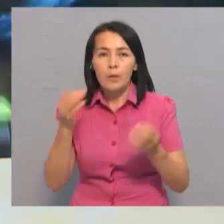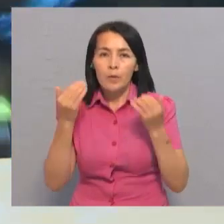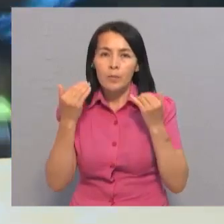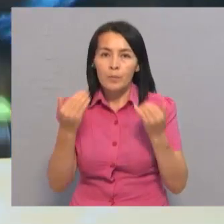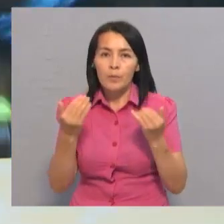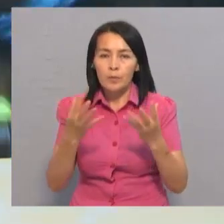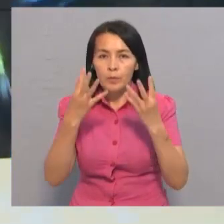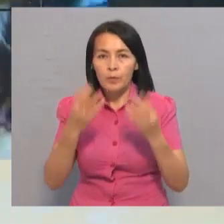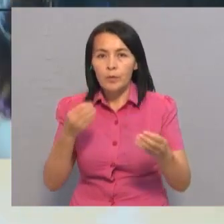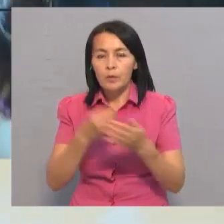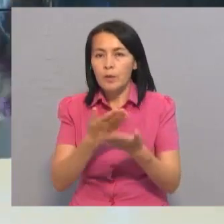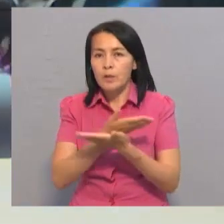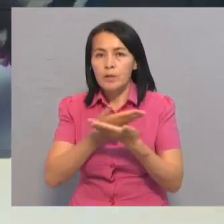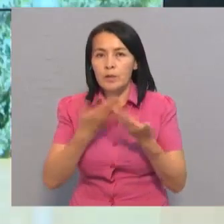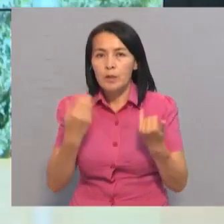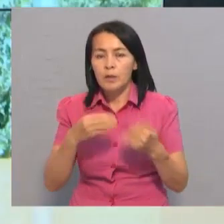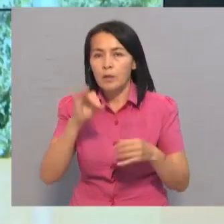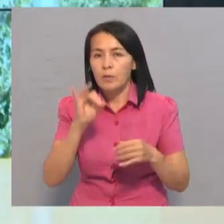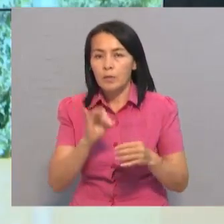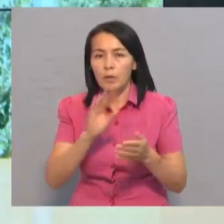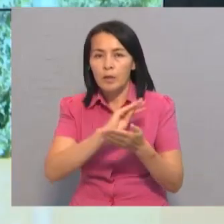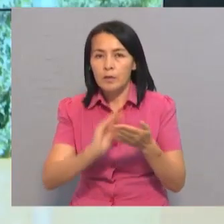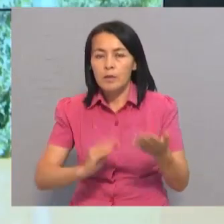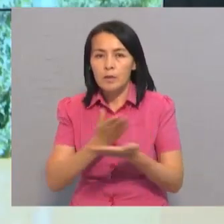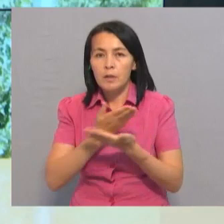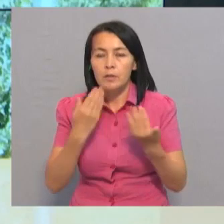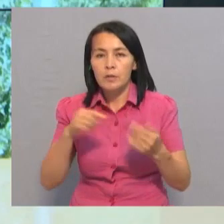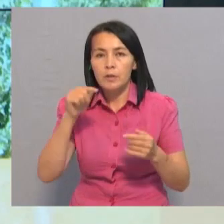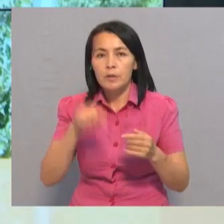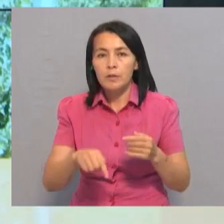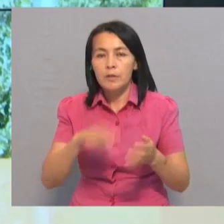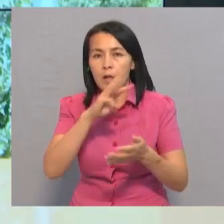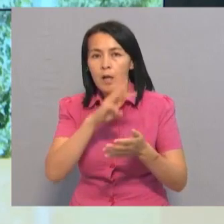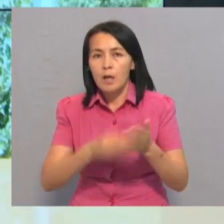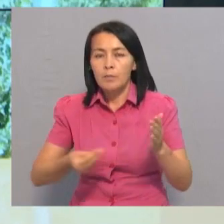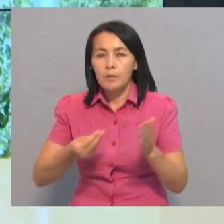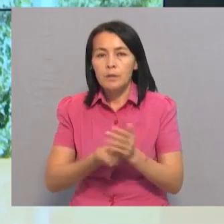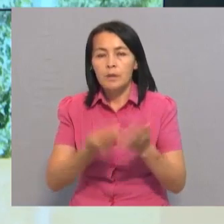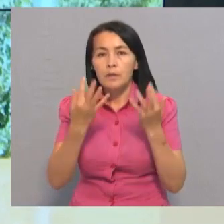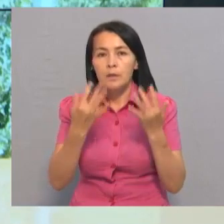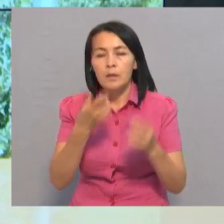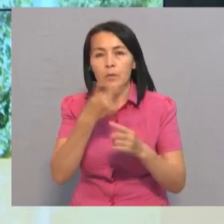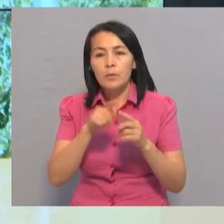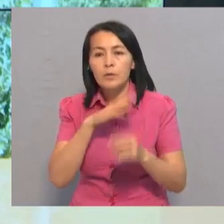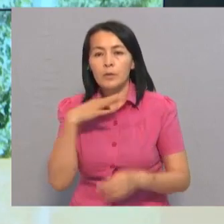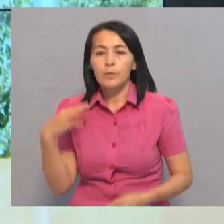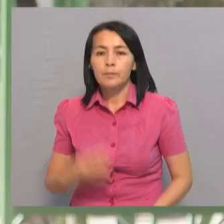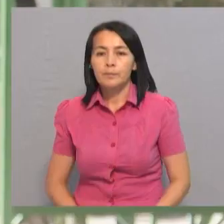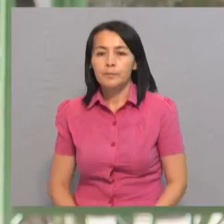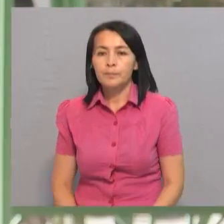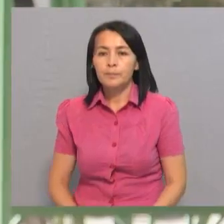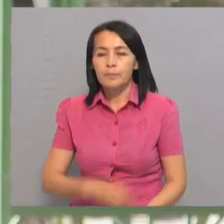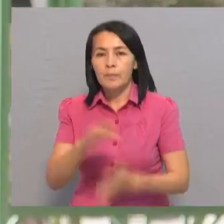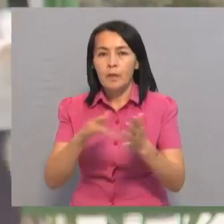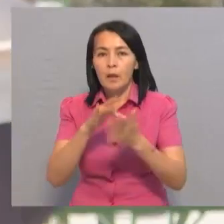болғанда биыл бүгінге дейін ешқандай оқыс жайт тіркелмепті. Есесіне айыппұл арқалағандардың саны артқан.